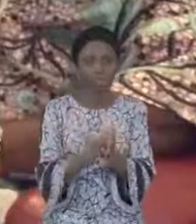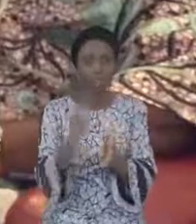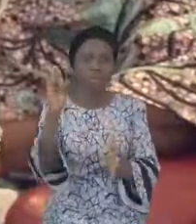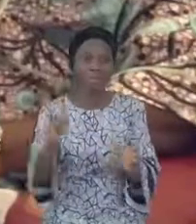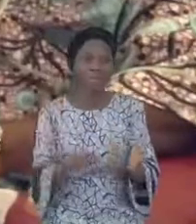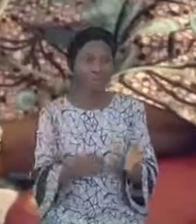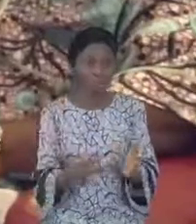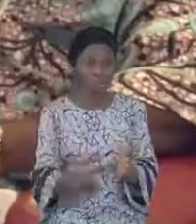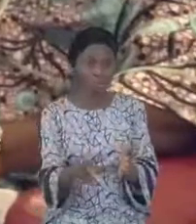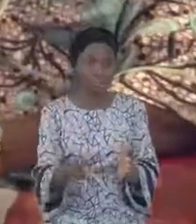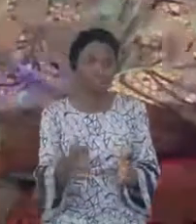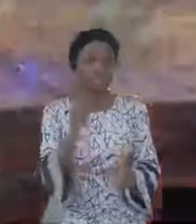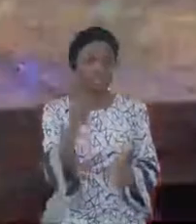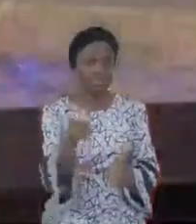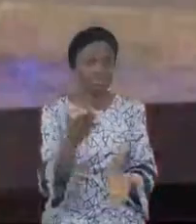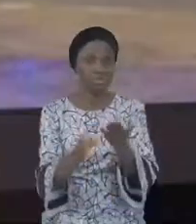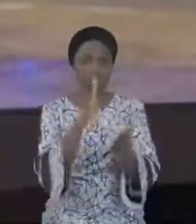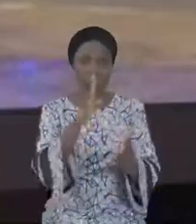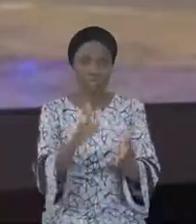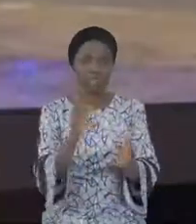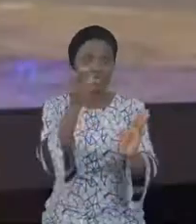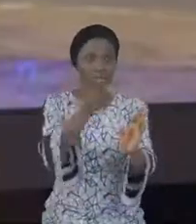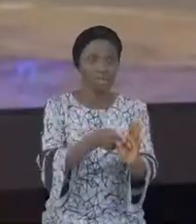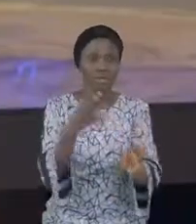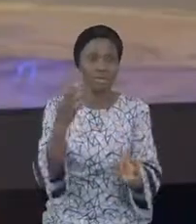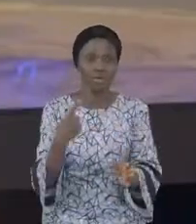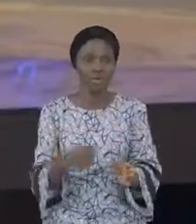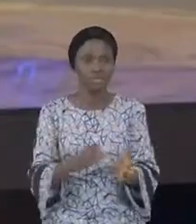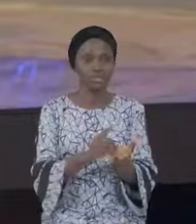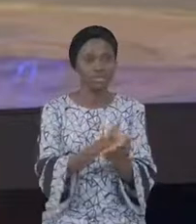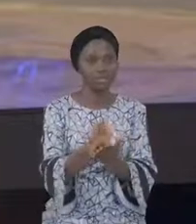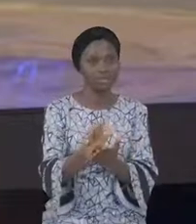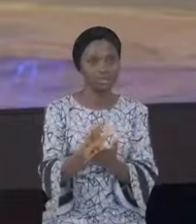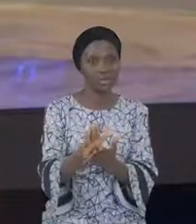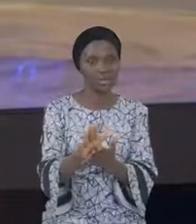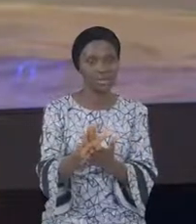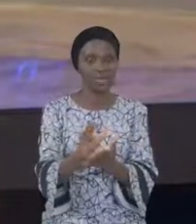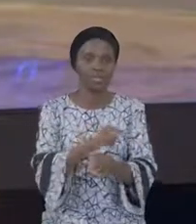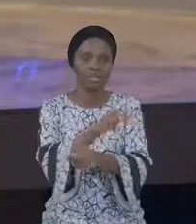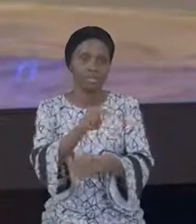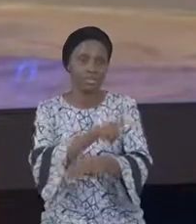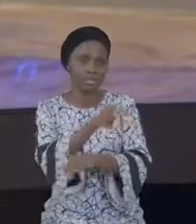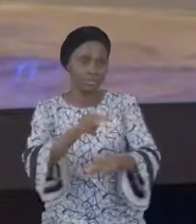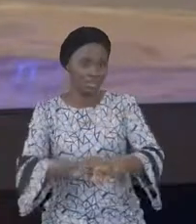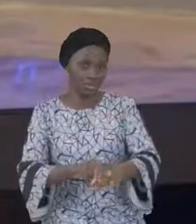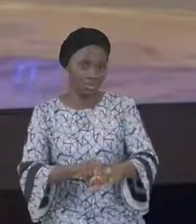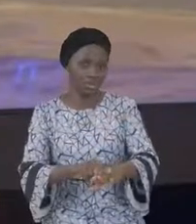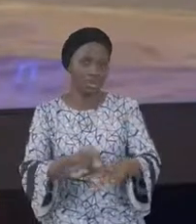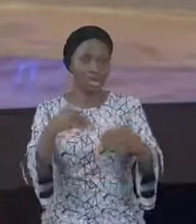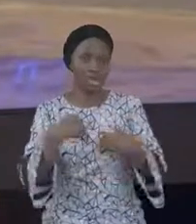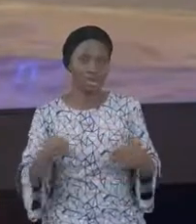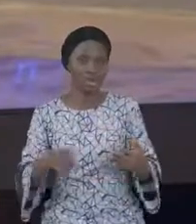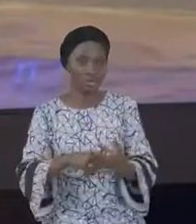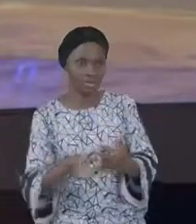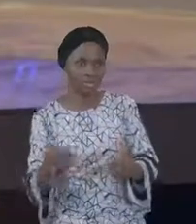que par elles, vous deveniez participants de la nature divine en fuyant la